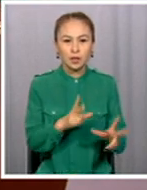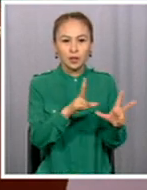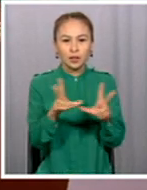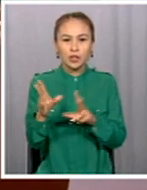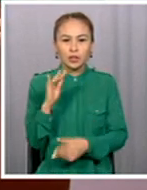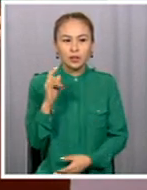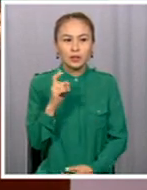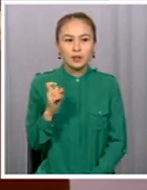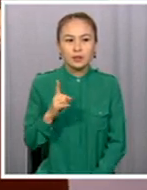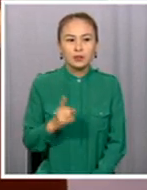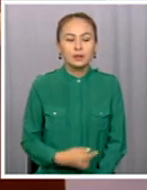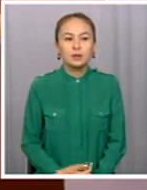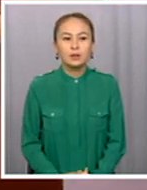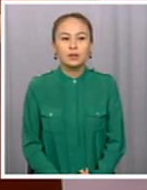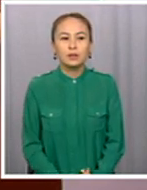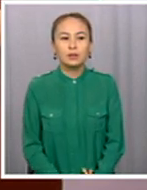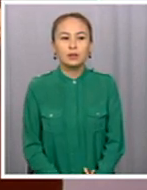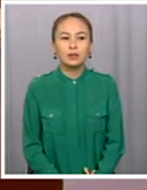Жиһаз.